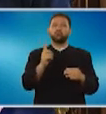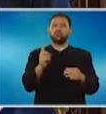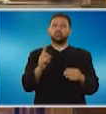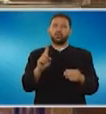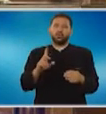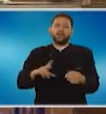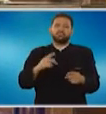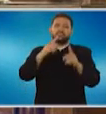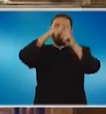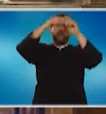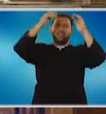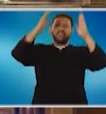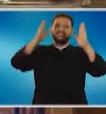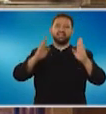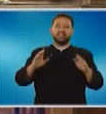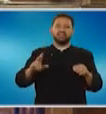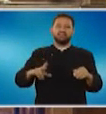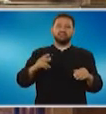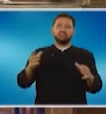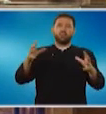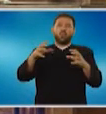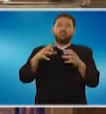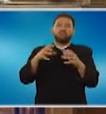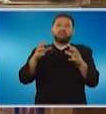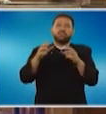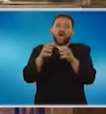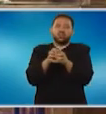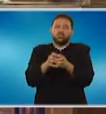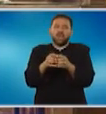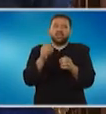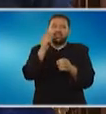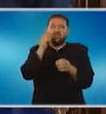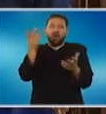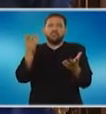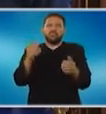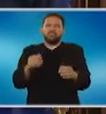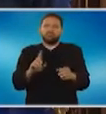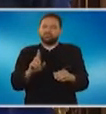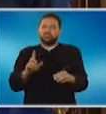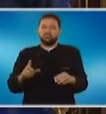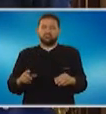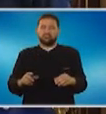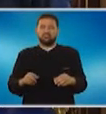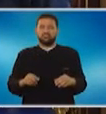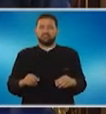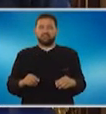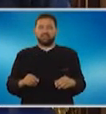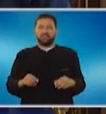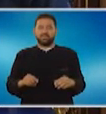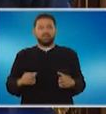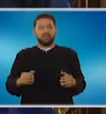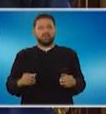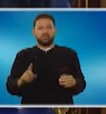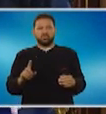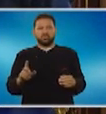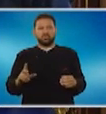suntem biserică, suntem, nu știu, adunare obștească, orice. Democrație deșanțată, nu e,